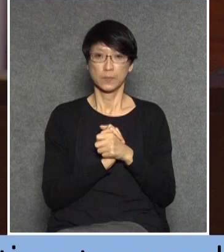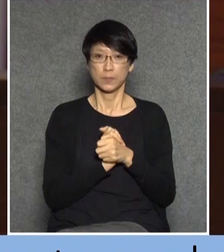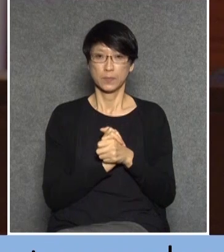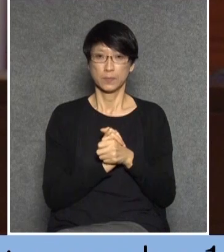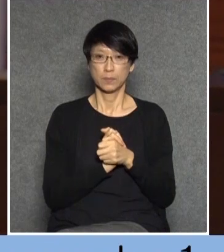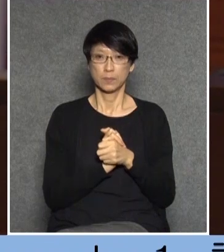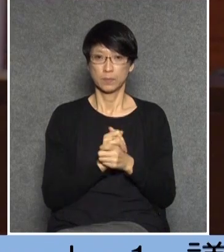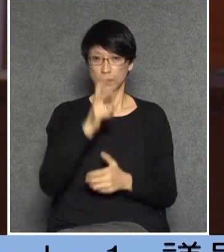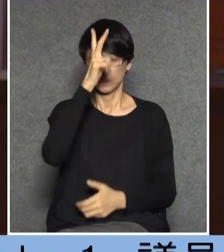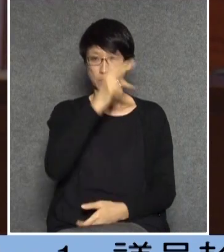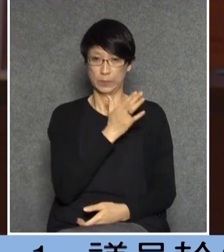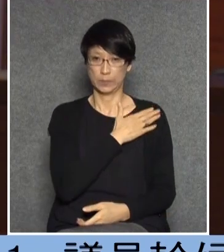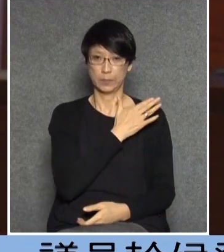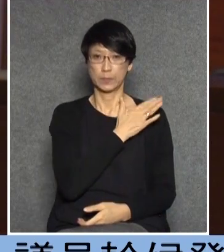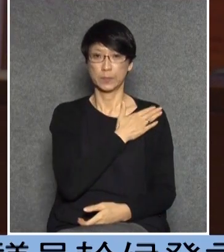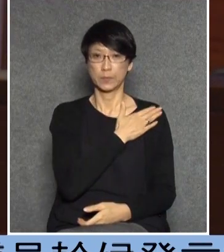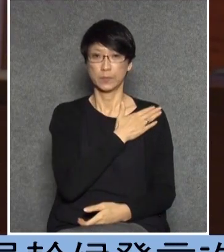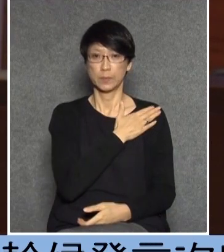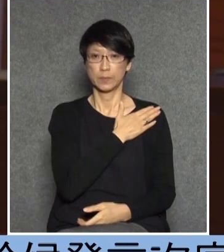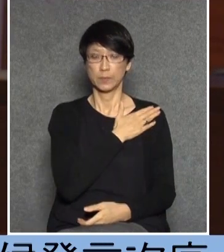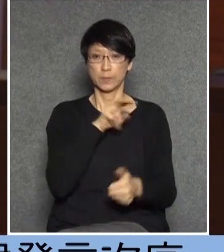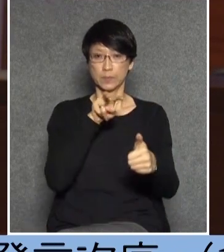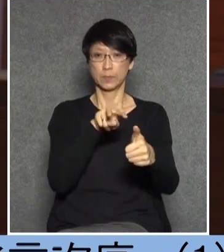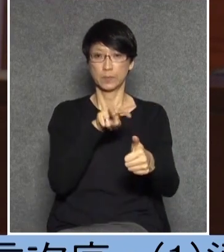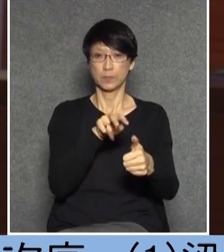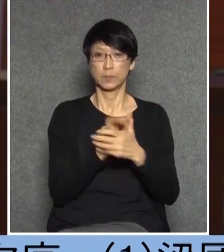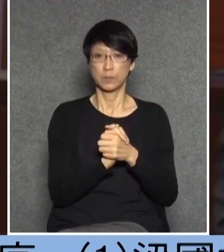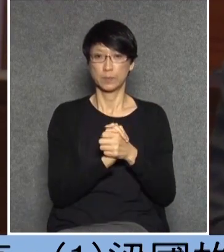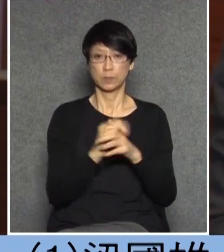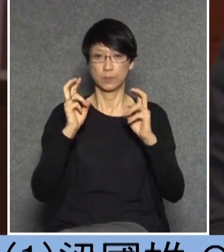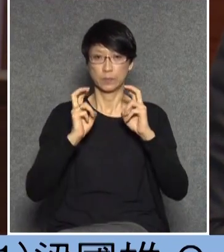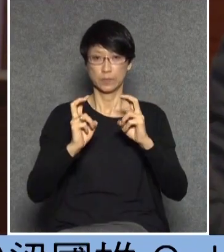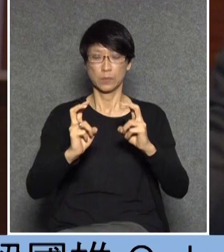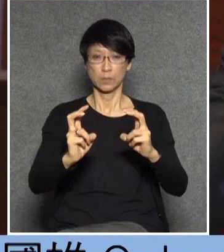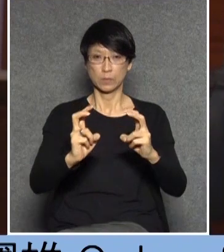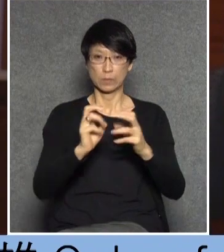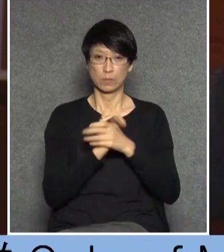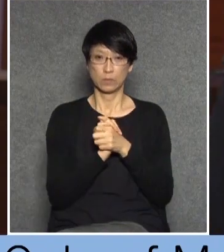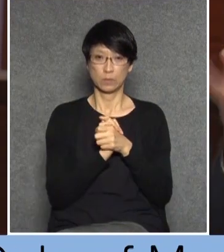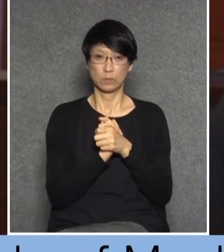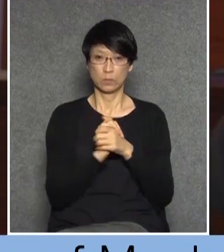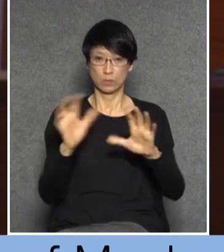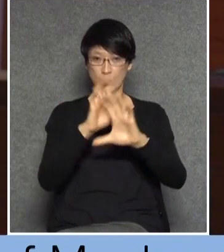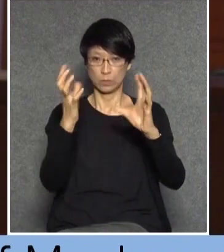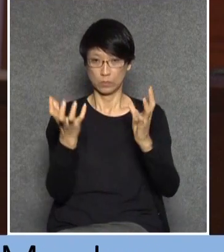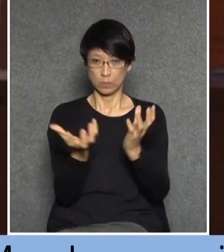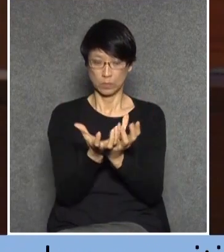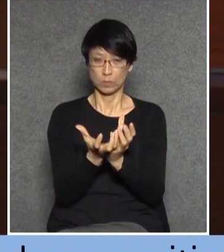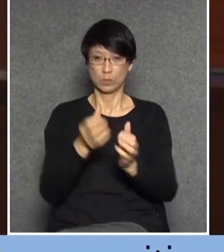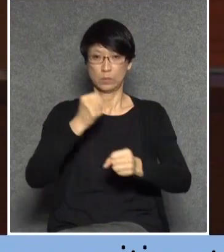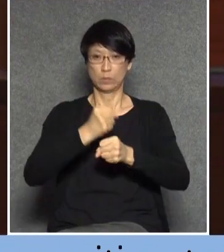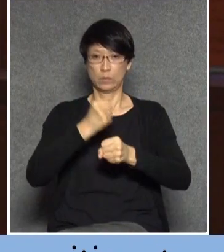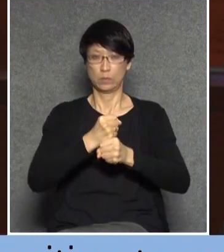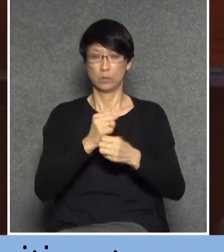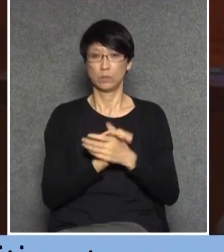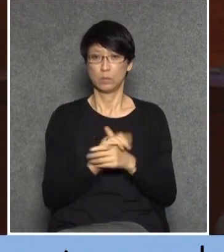政府是有責任，即是監督呢個港鐵的即係所有的作為，啱唔啱啊？主